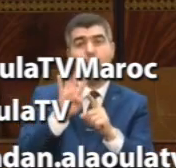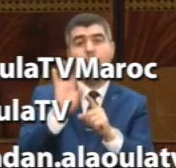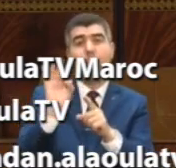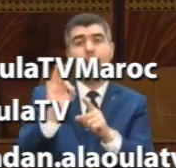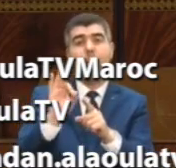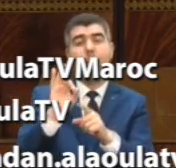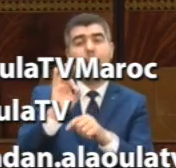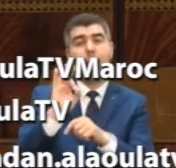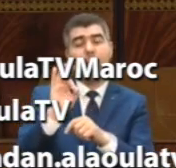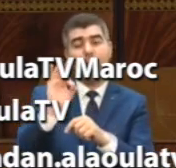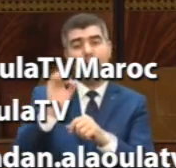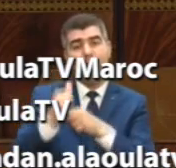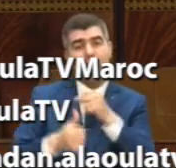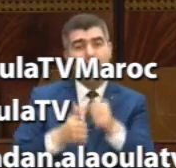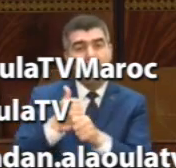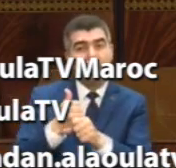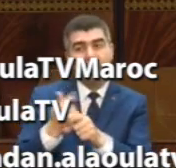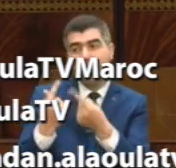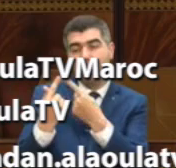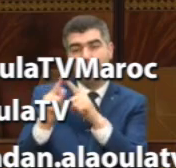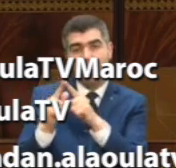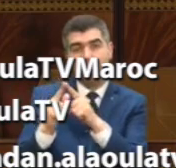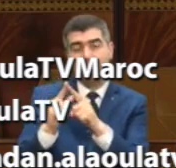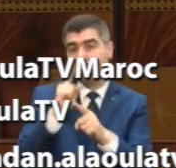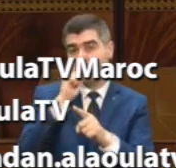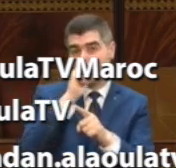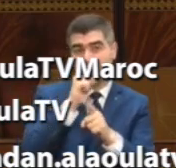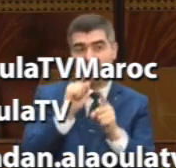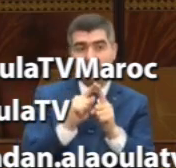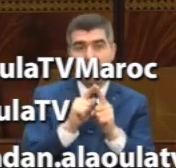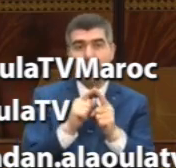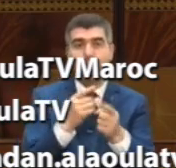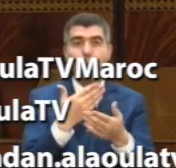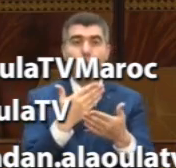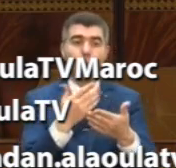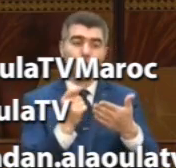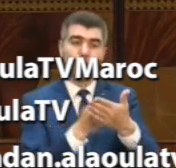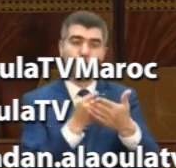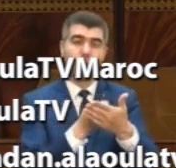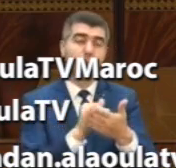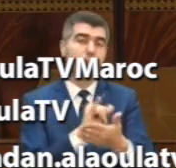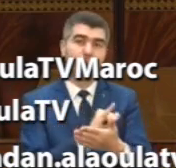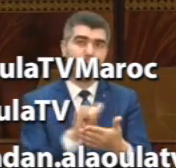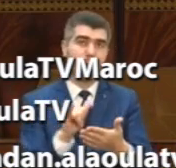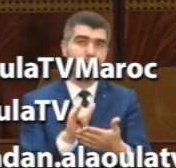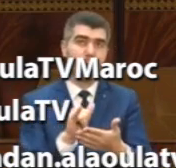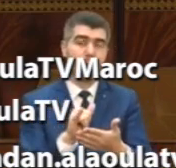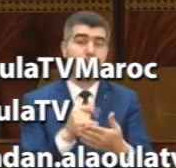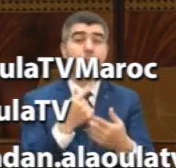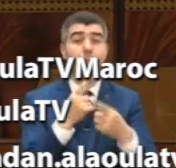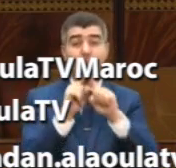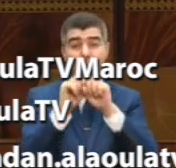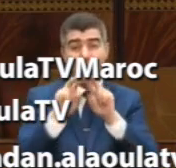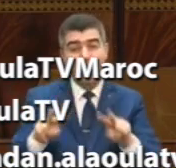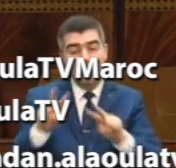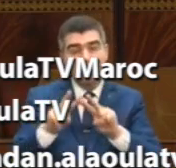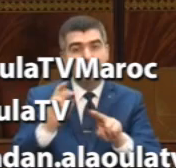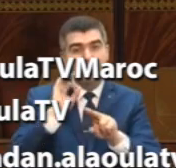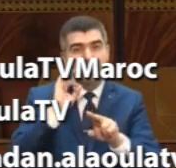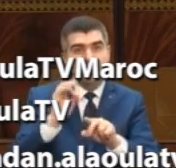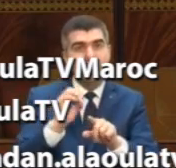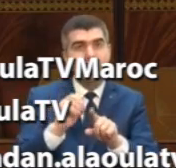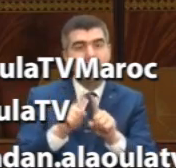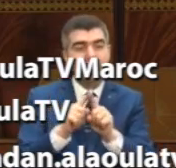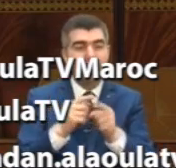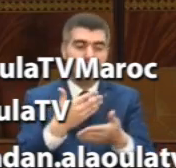مواجهة الأنساب، في حين أنه يمكن أنه يكون بنزل قامت زاد وشاهد. البحث الذي تقوم به السلطة في منح الإذن إنجاز